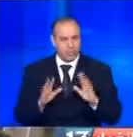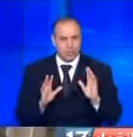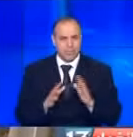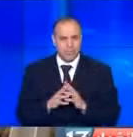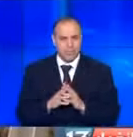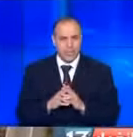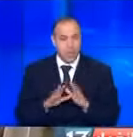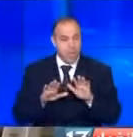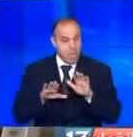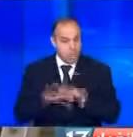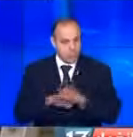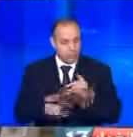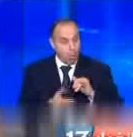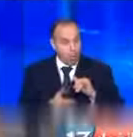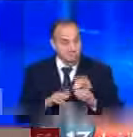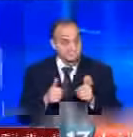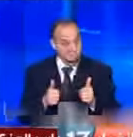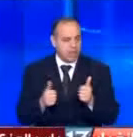بإعادة